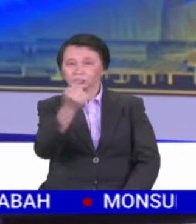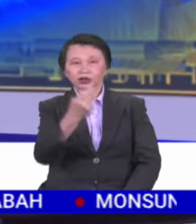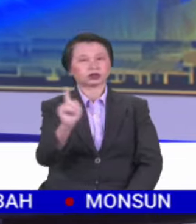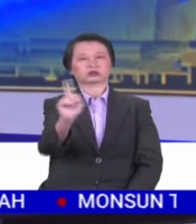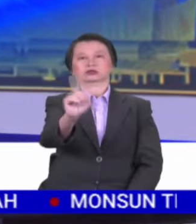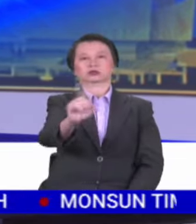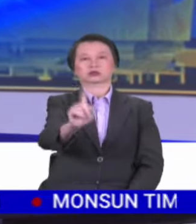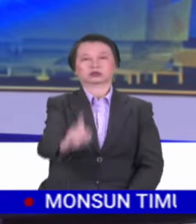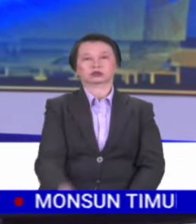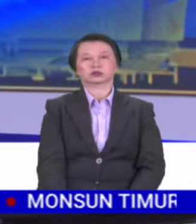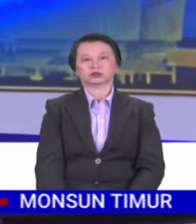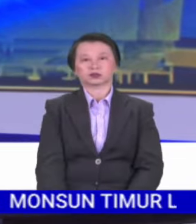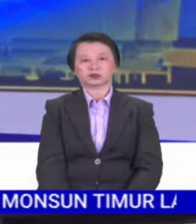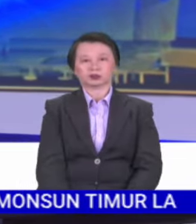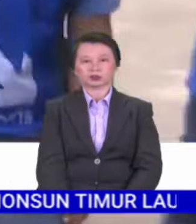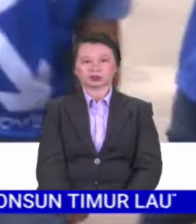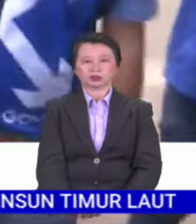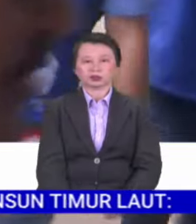semata-mata.